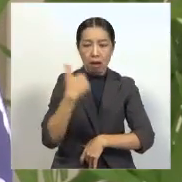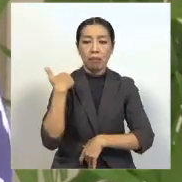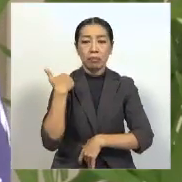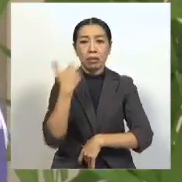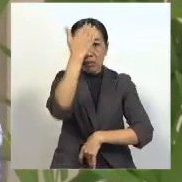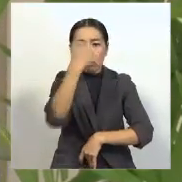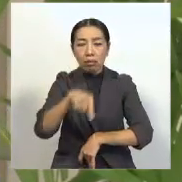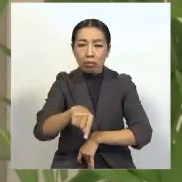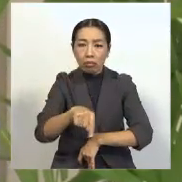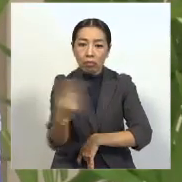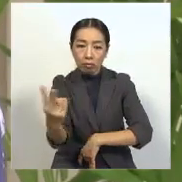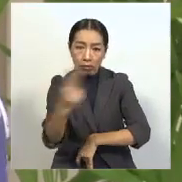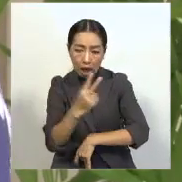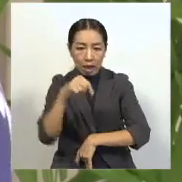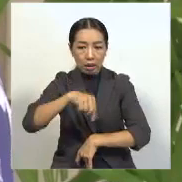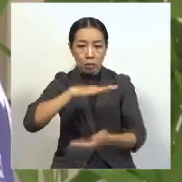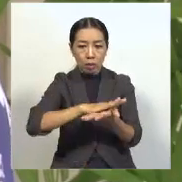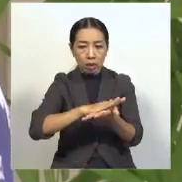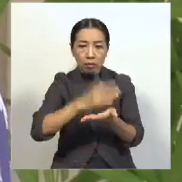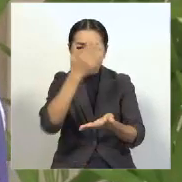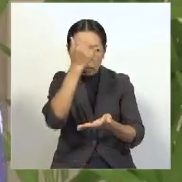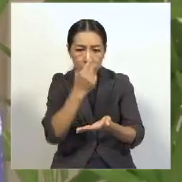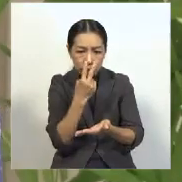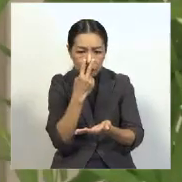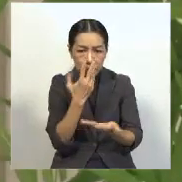พื่อที่จะมาหา